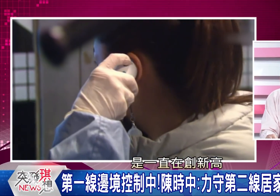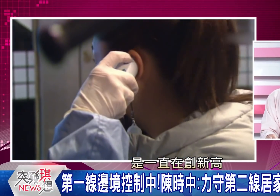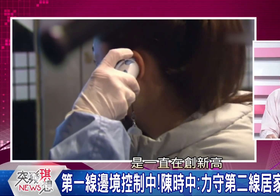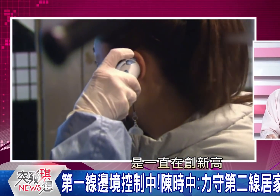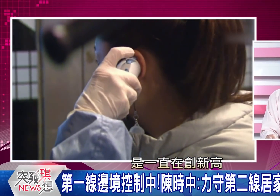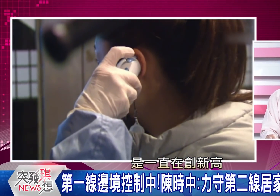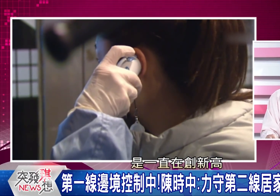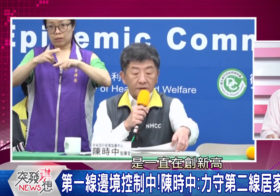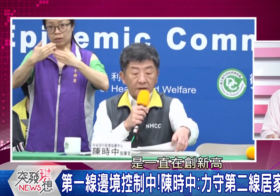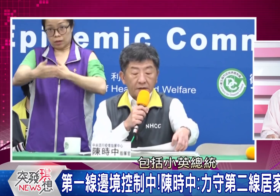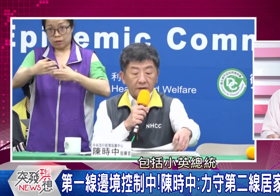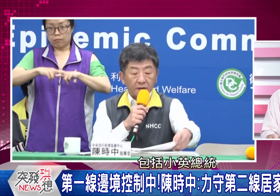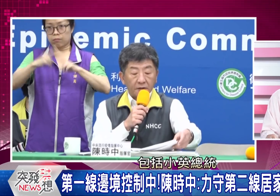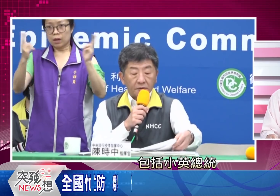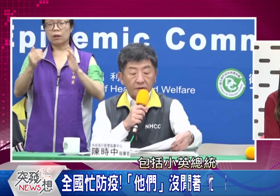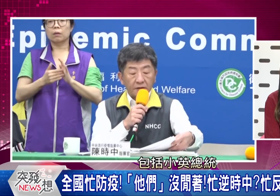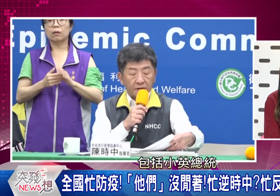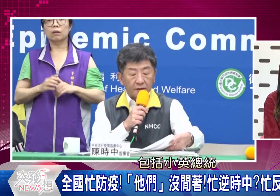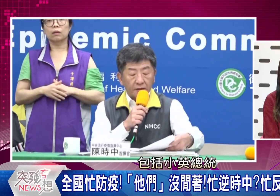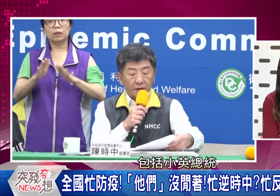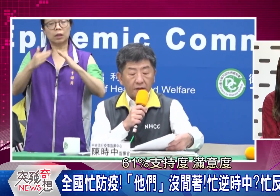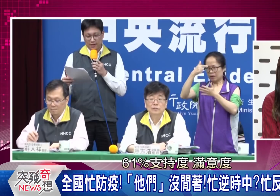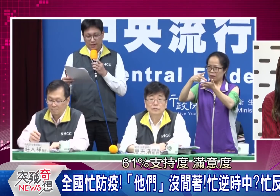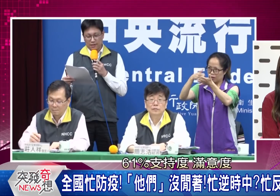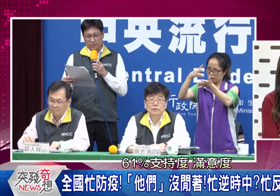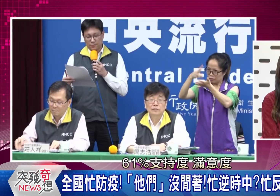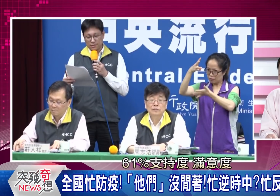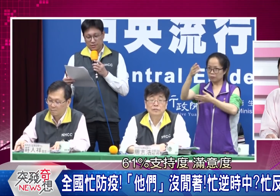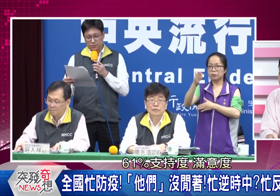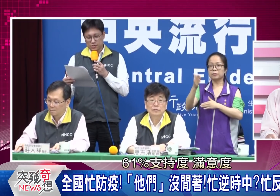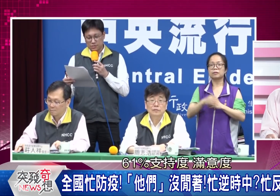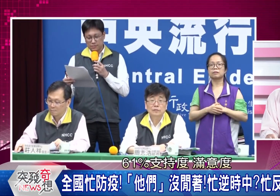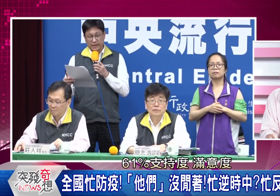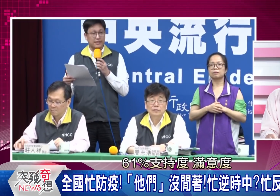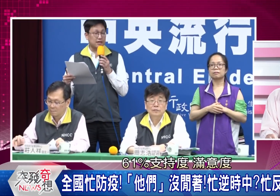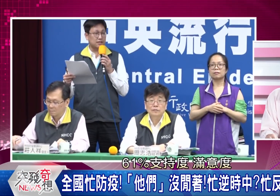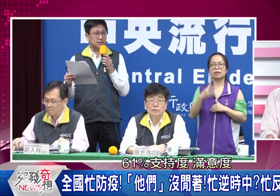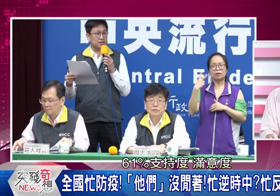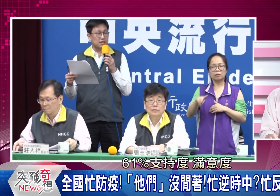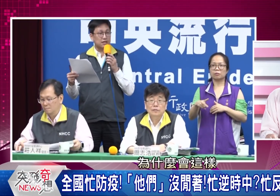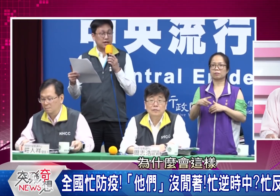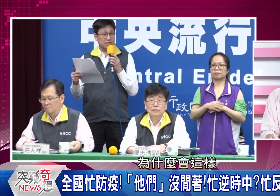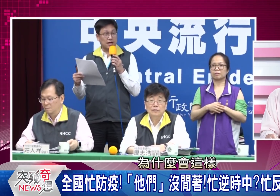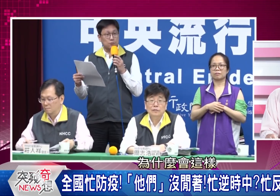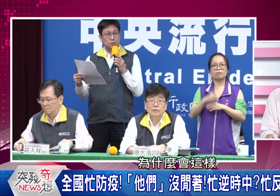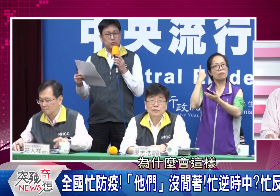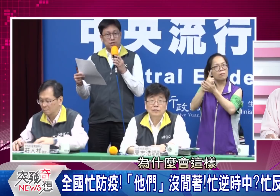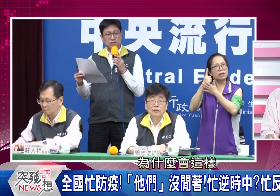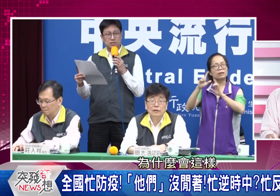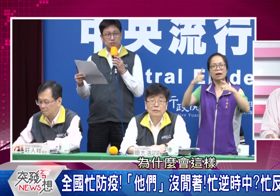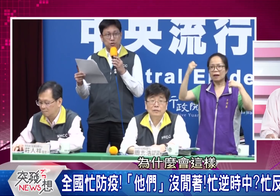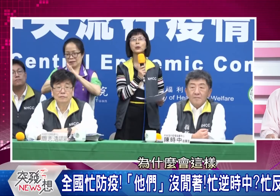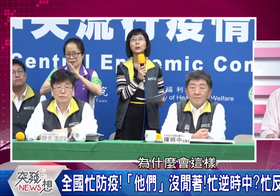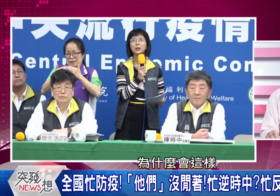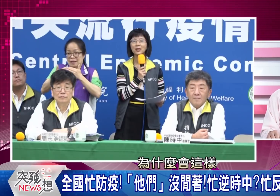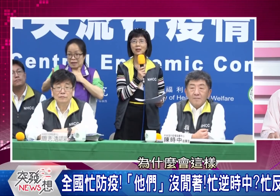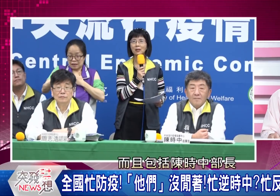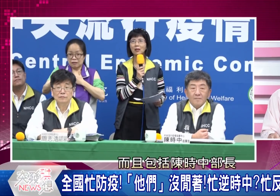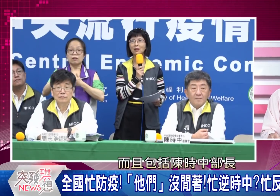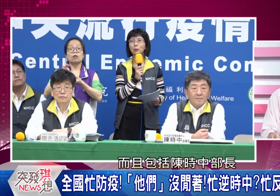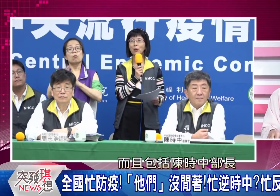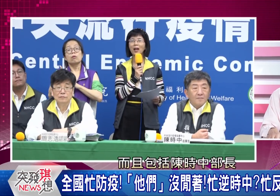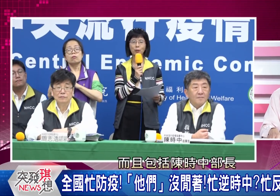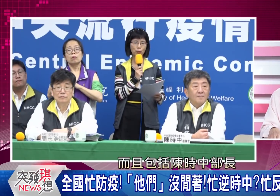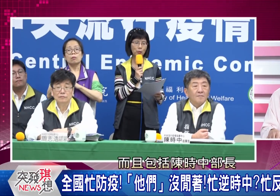是一直在创新高了？ 对， 包括小英总统说61%、欸，嗯，支持度满意度，哎， 欸， 对，啊，为什么会